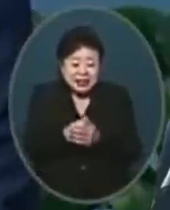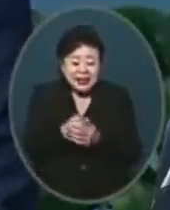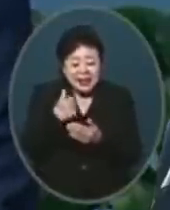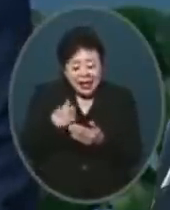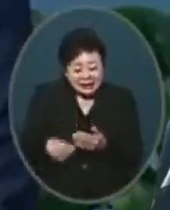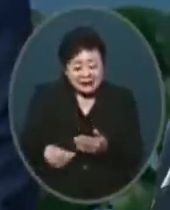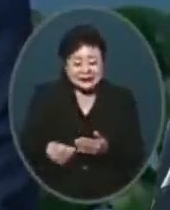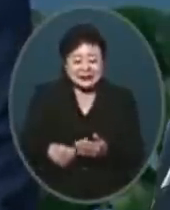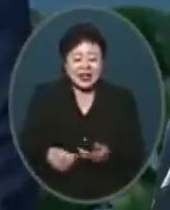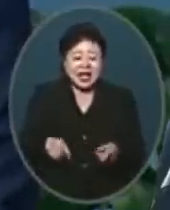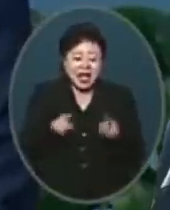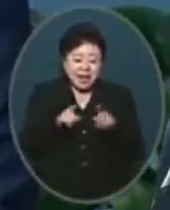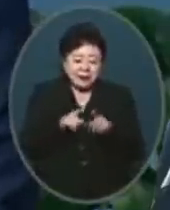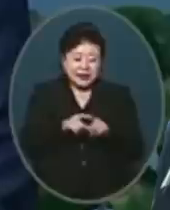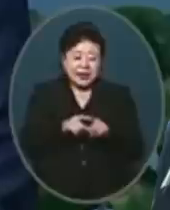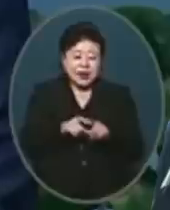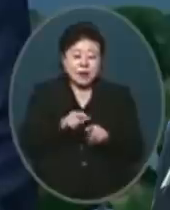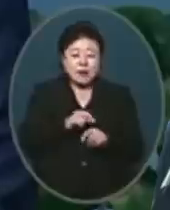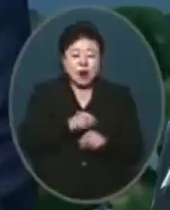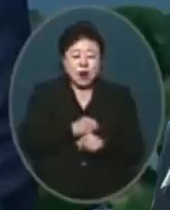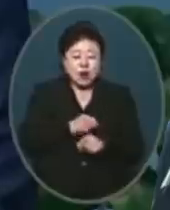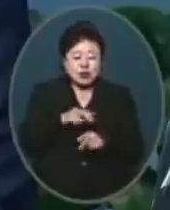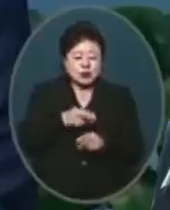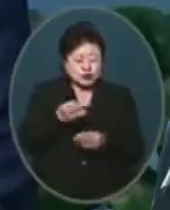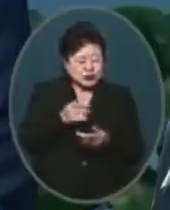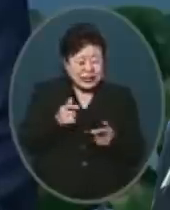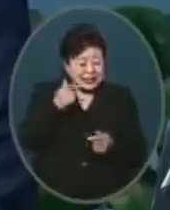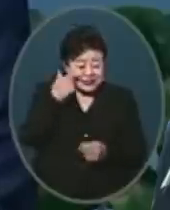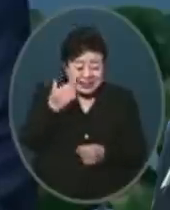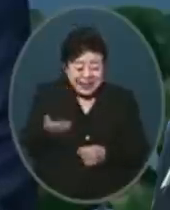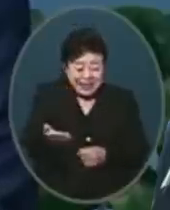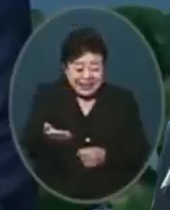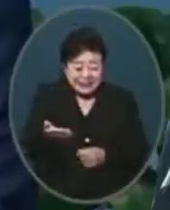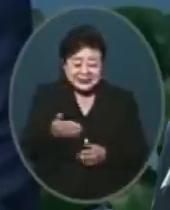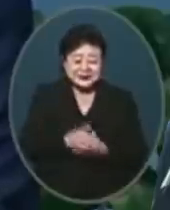그 아들과 함께 무엇을 우리에게 선물로 주시지 않겠냐?